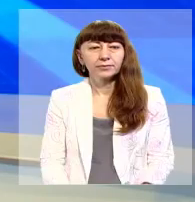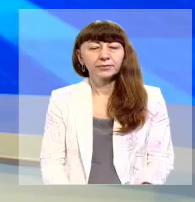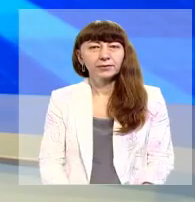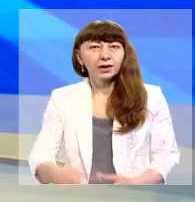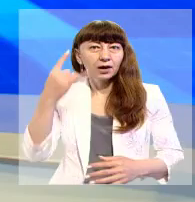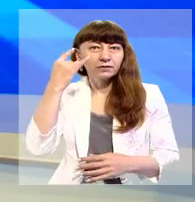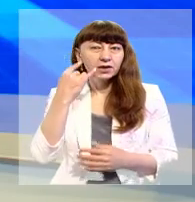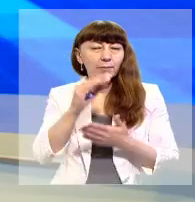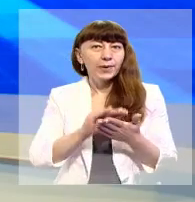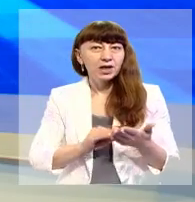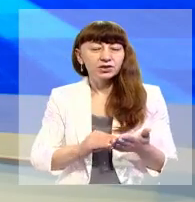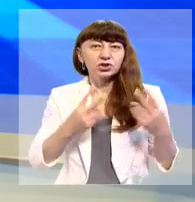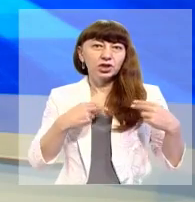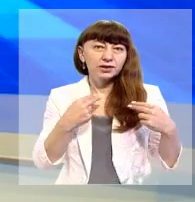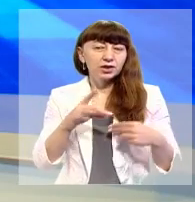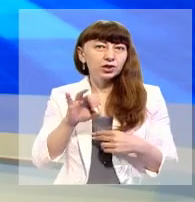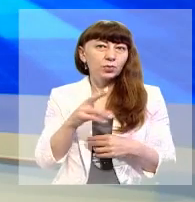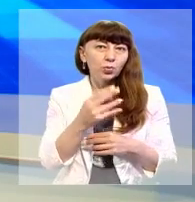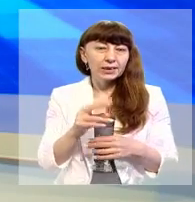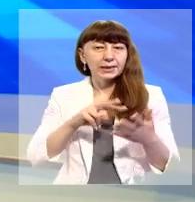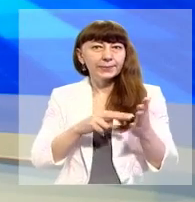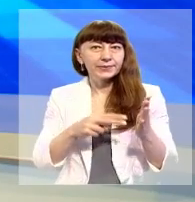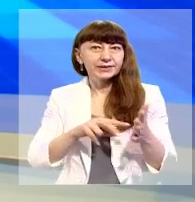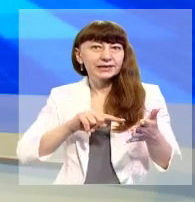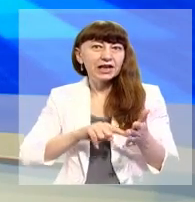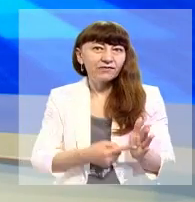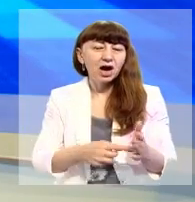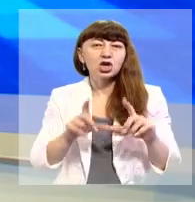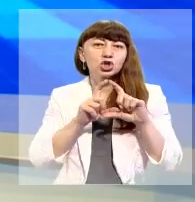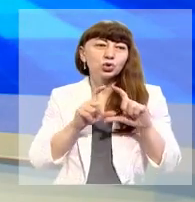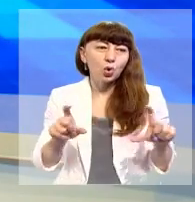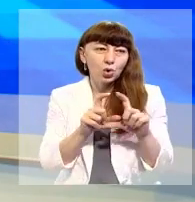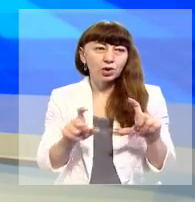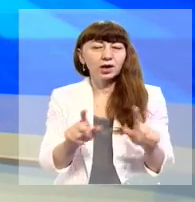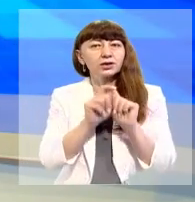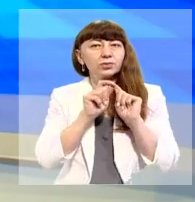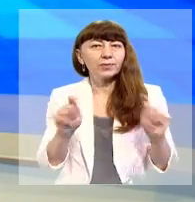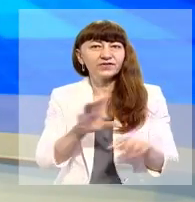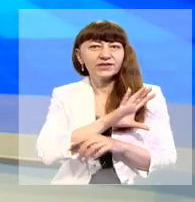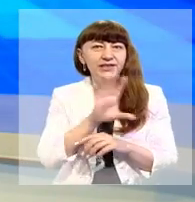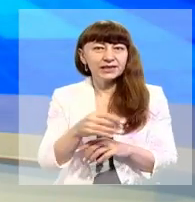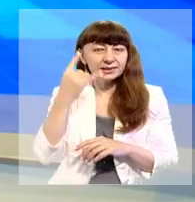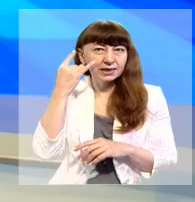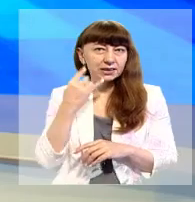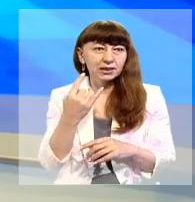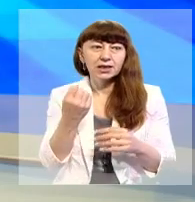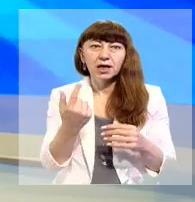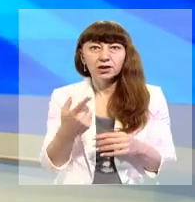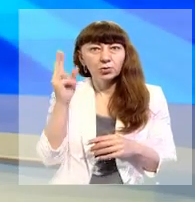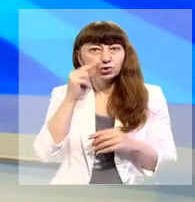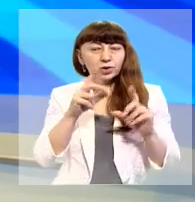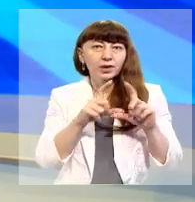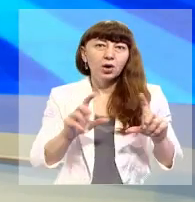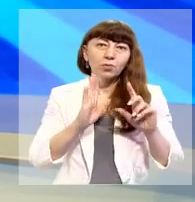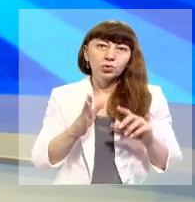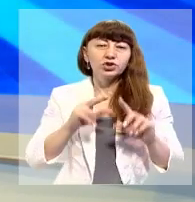В Казахстане продолжает действовать республиканский проект «Целевая школа», который был запущен по всей стране. Отныне некоторым учебным заведениям